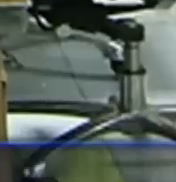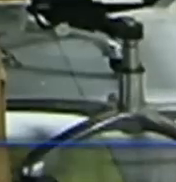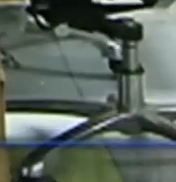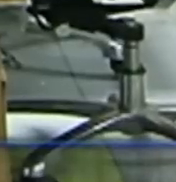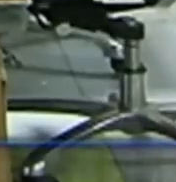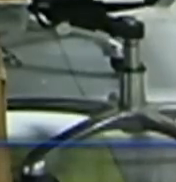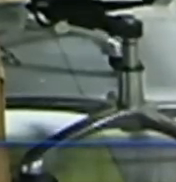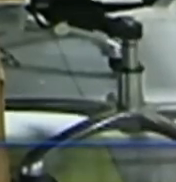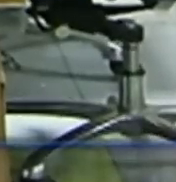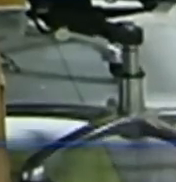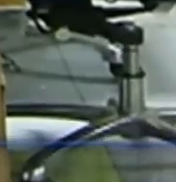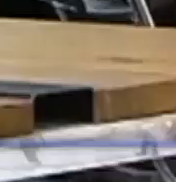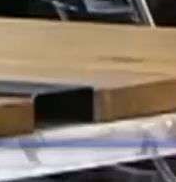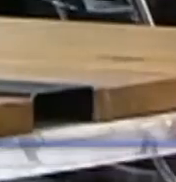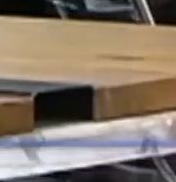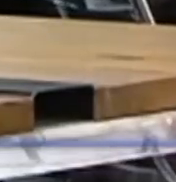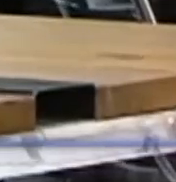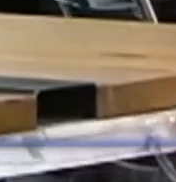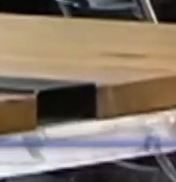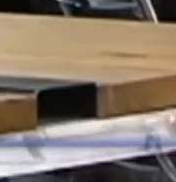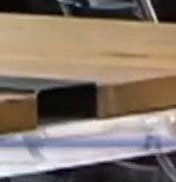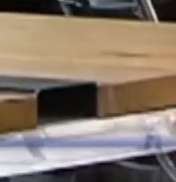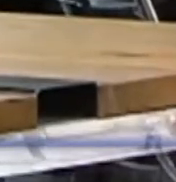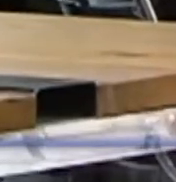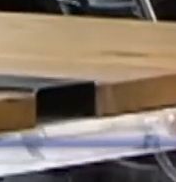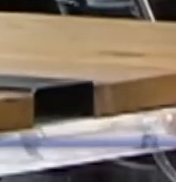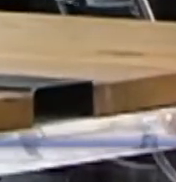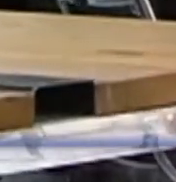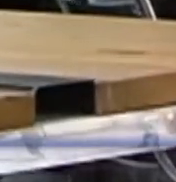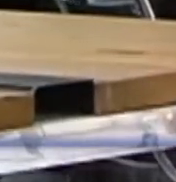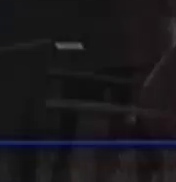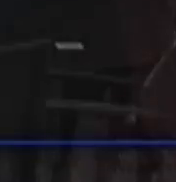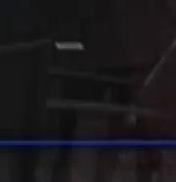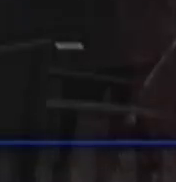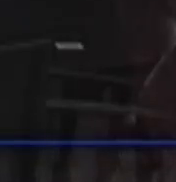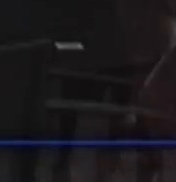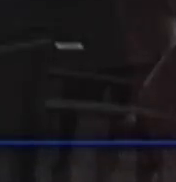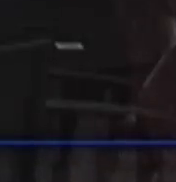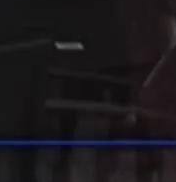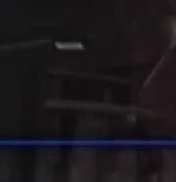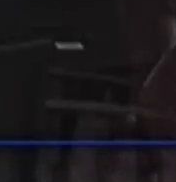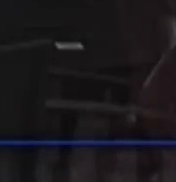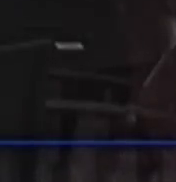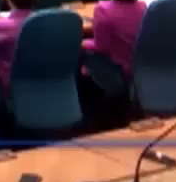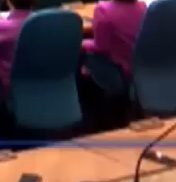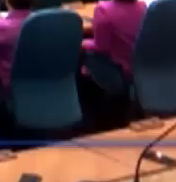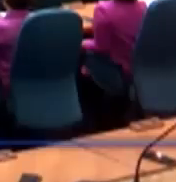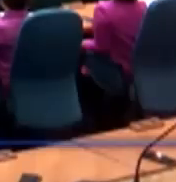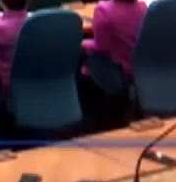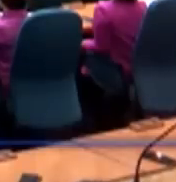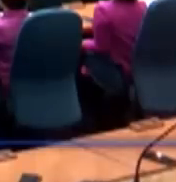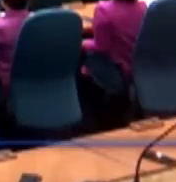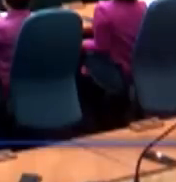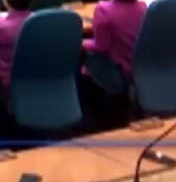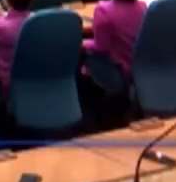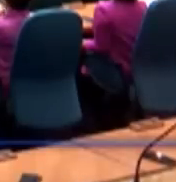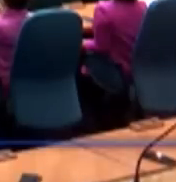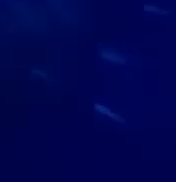Mga nagkakalat ng chismis sa opisina, bilang na ang mga araw kapag naisabatas ang isang panukala sa